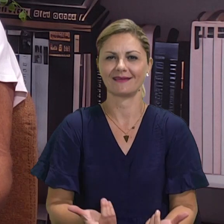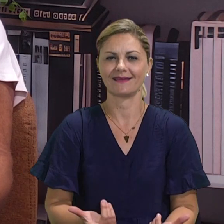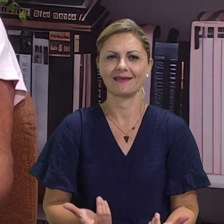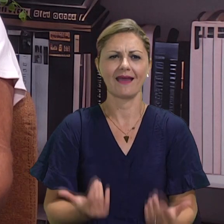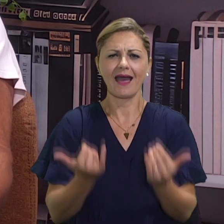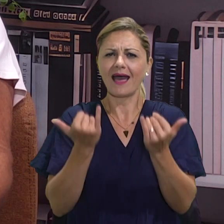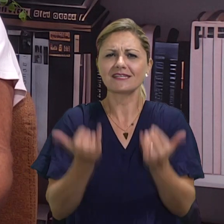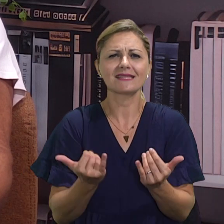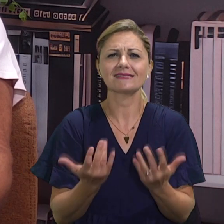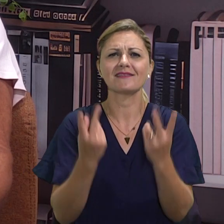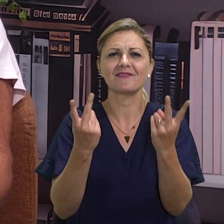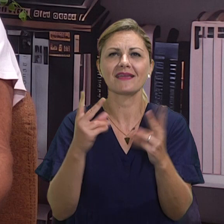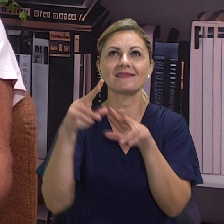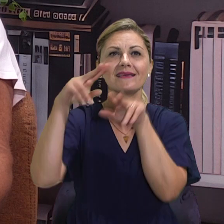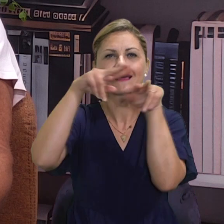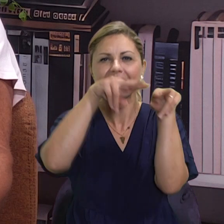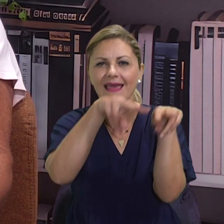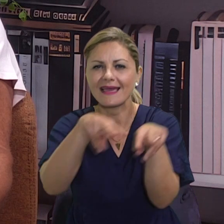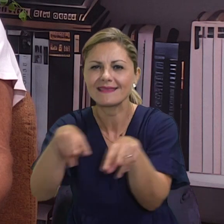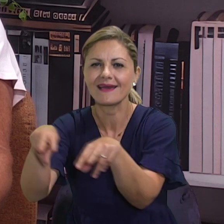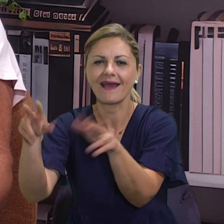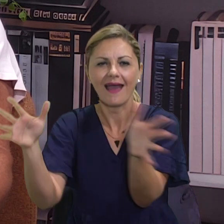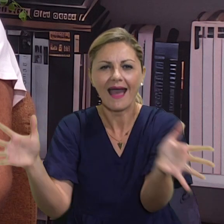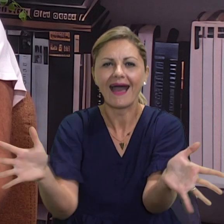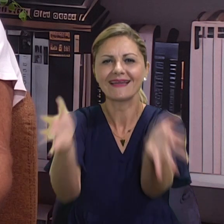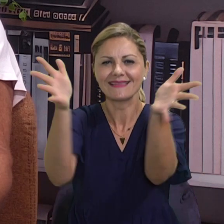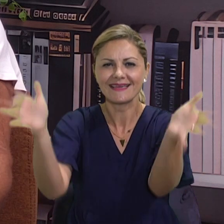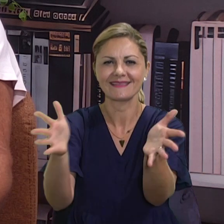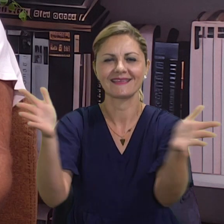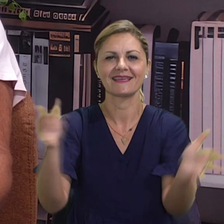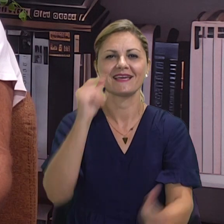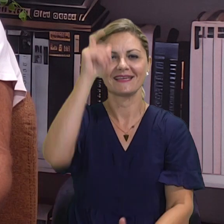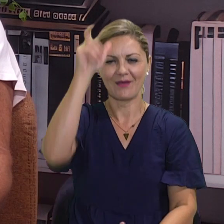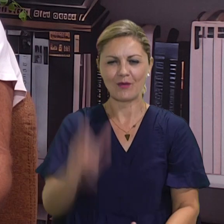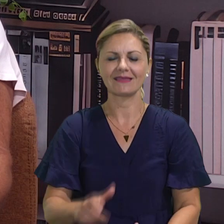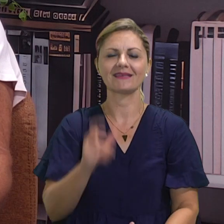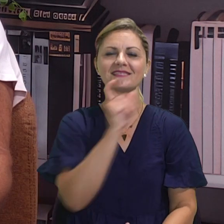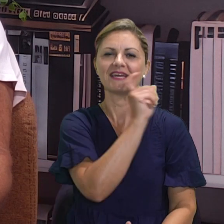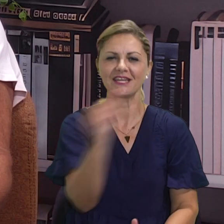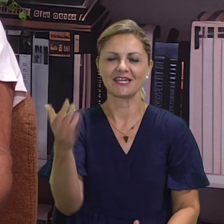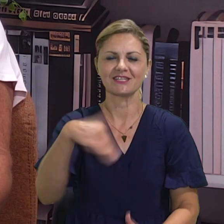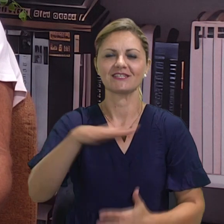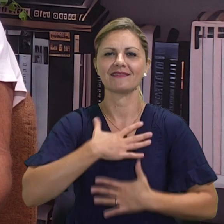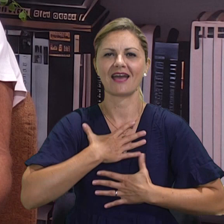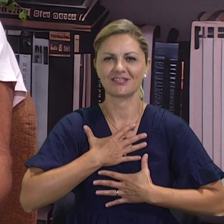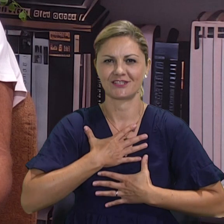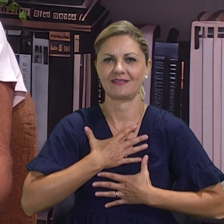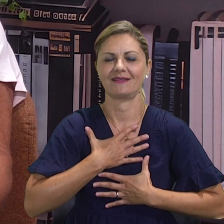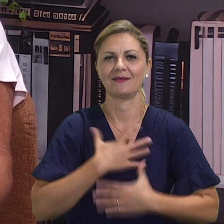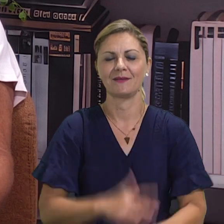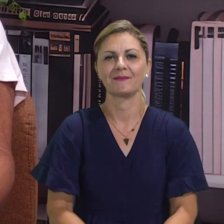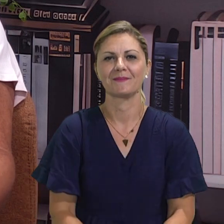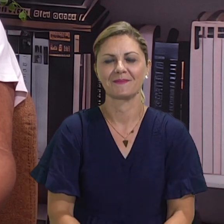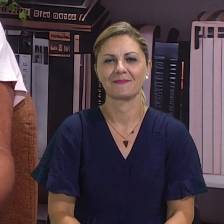života. Čajnota isa vridi, duša jedna s neba maše, dicu svoju pismom slidi, čača